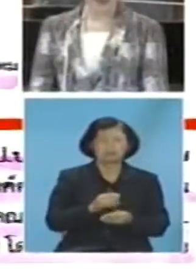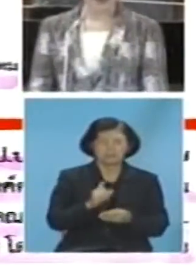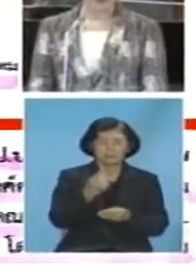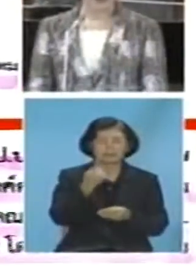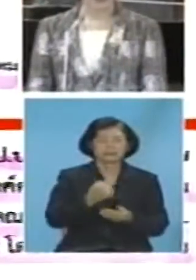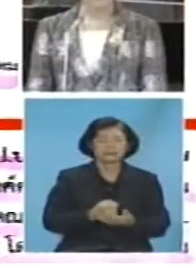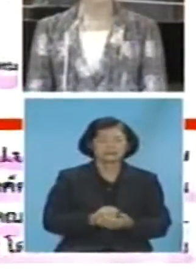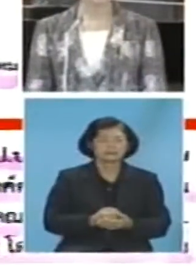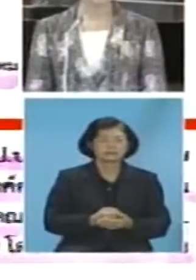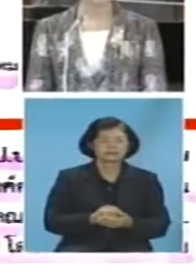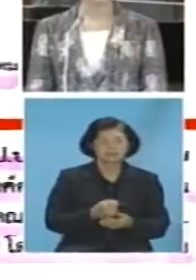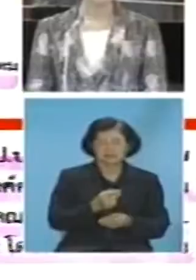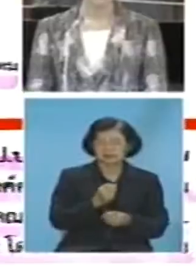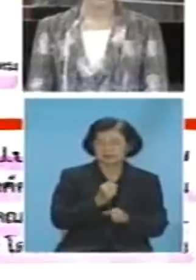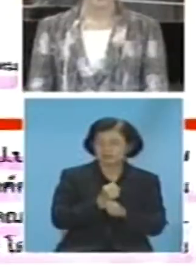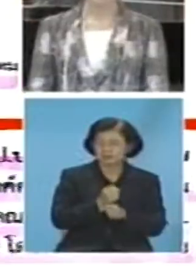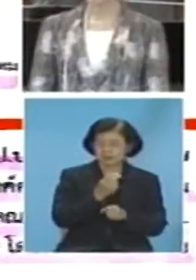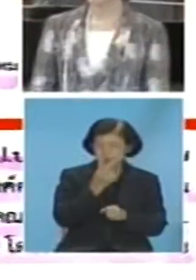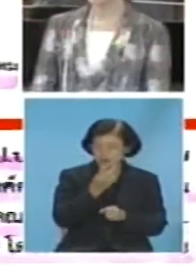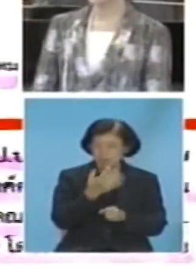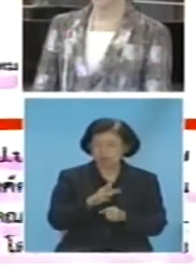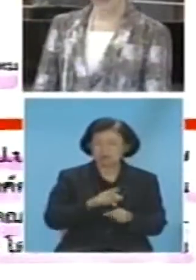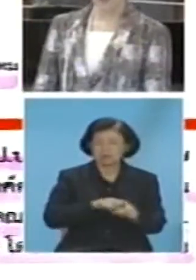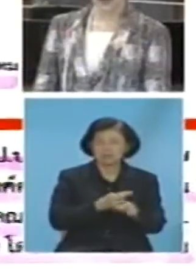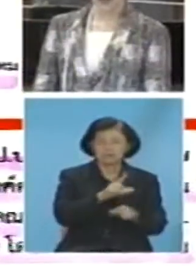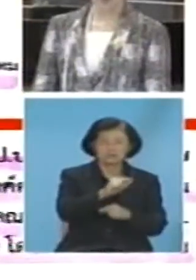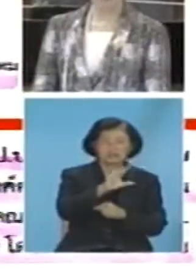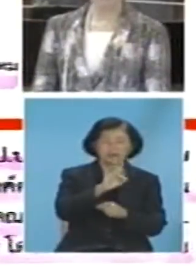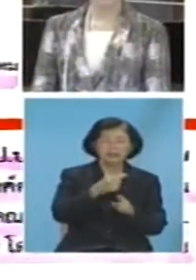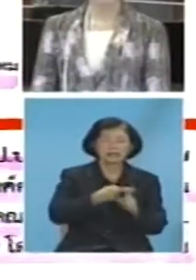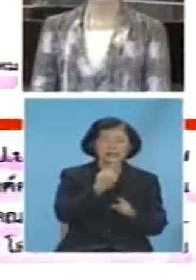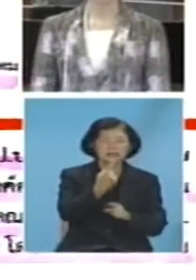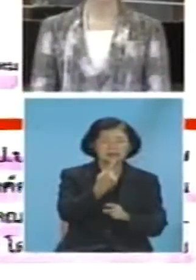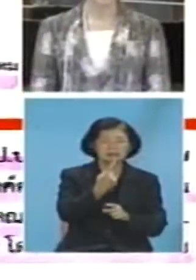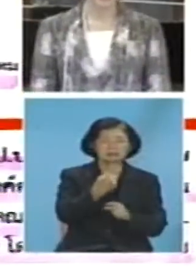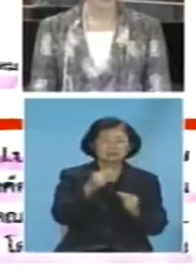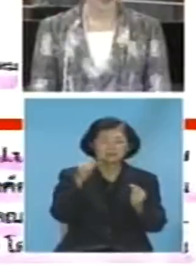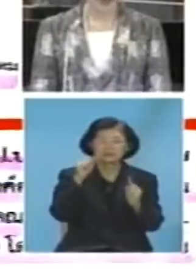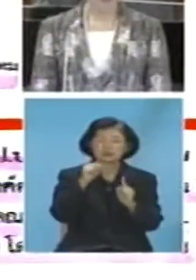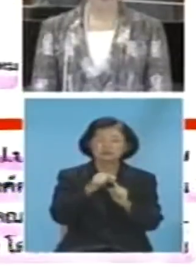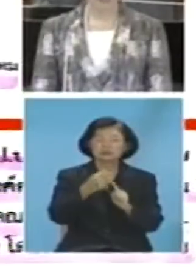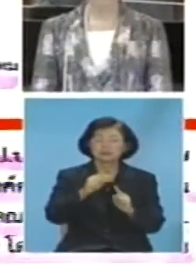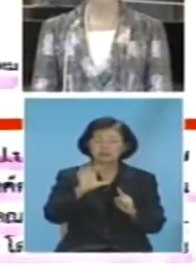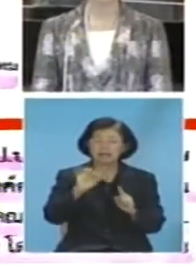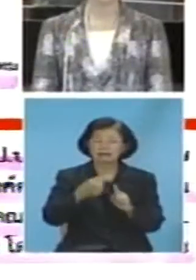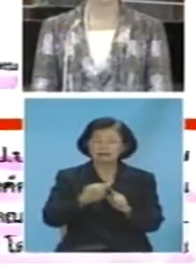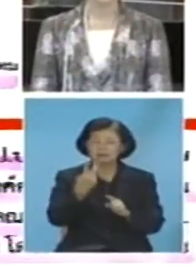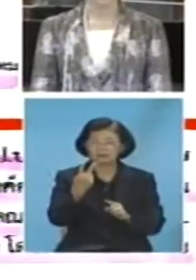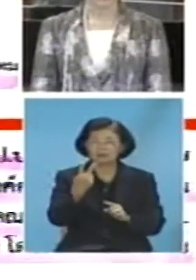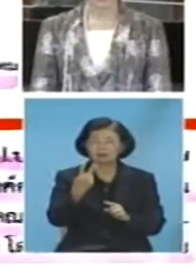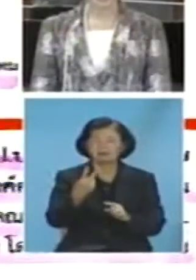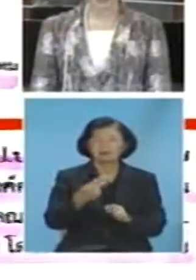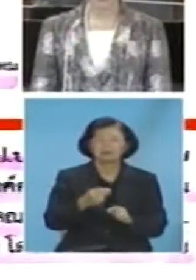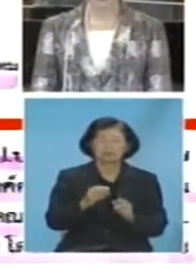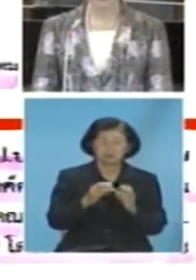27 กุมภาพันธ์ 2557ทำให้เห็นว่านับตั้งแต่วันที่28 มกราคมจนถึงวันที่19 กุมภาพันธ์ที่